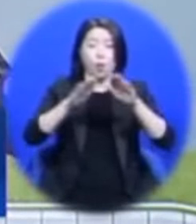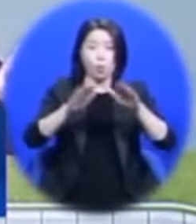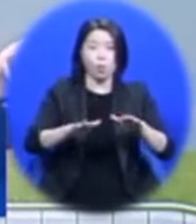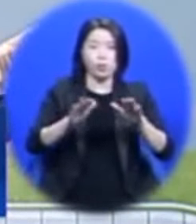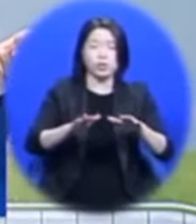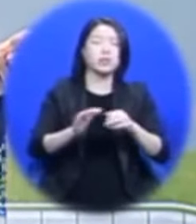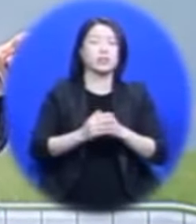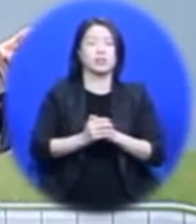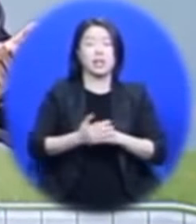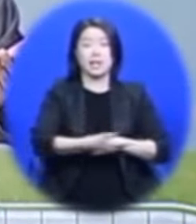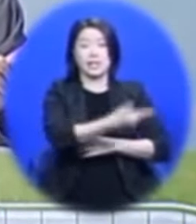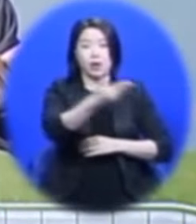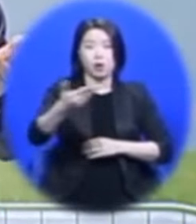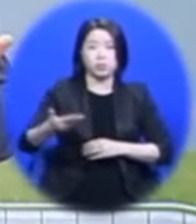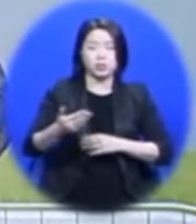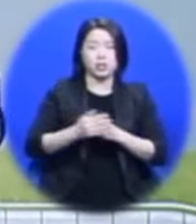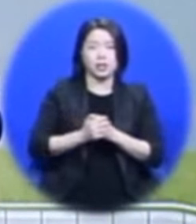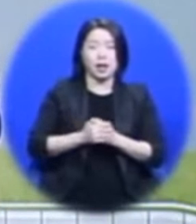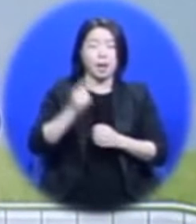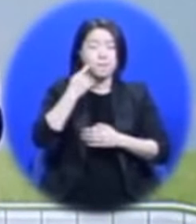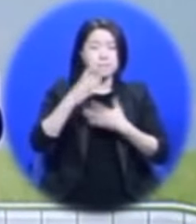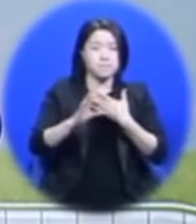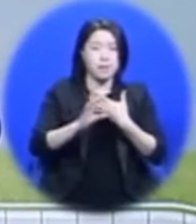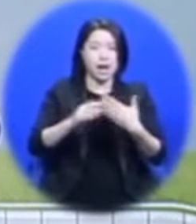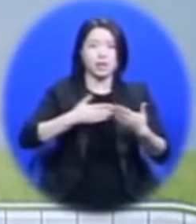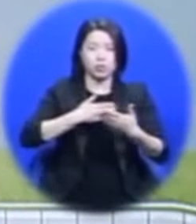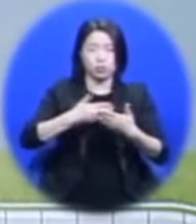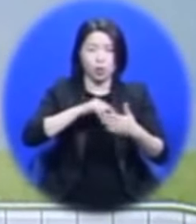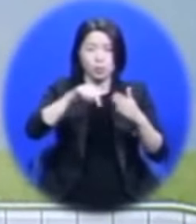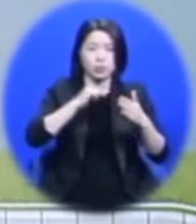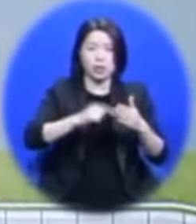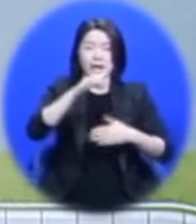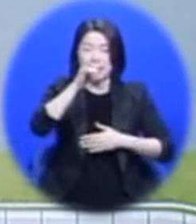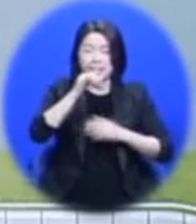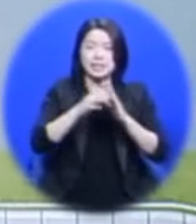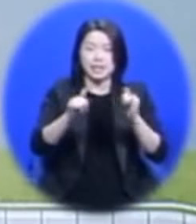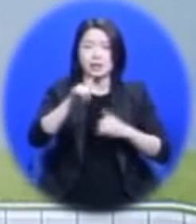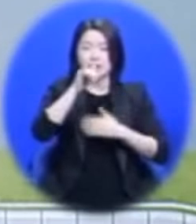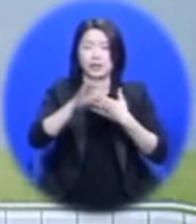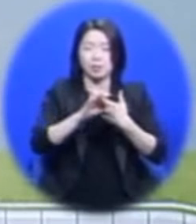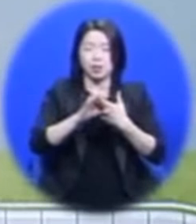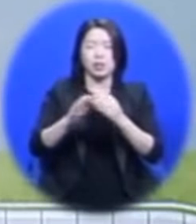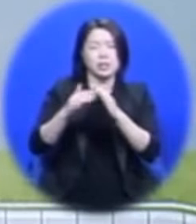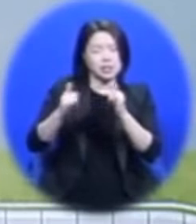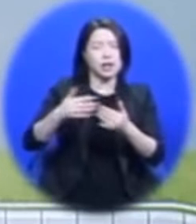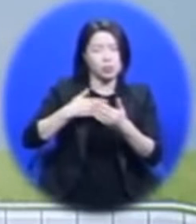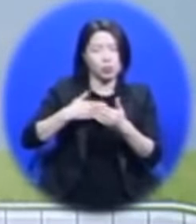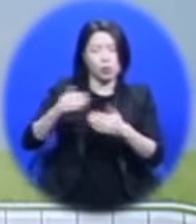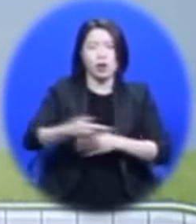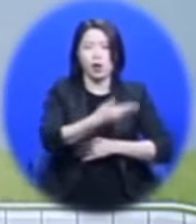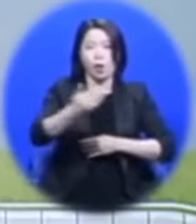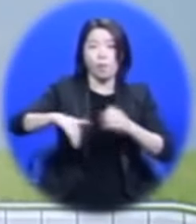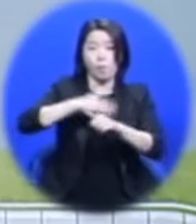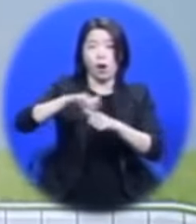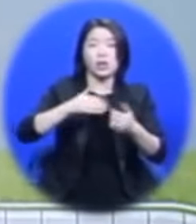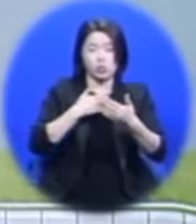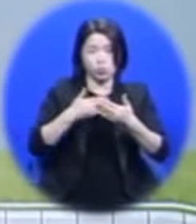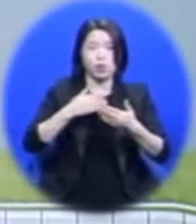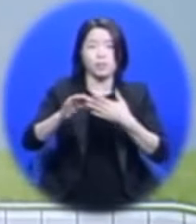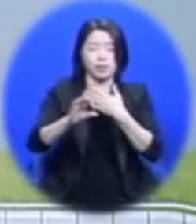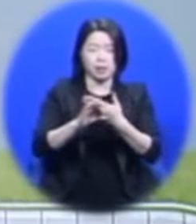오늘 여러분들이 만약에 두려움 속에 있으신 분이 있다면, 사람이 두렵고 여러분의 환경이 두렵고